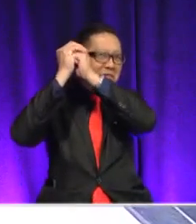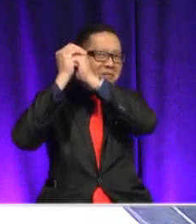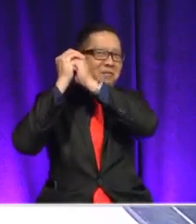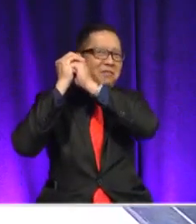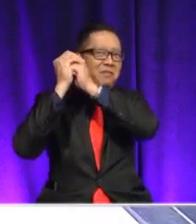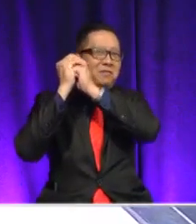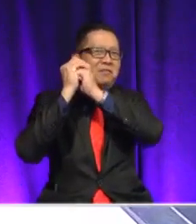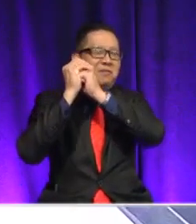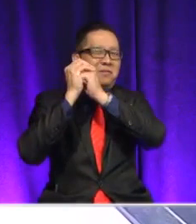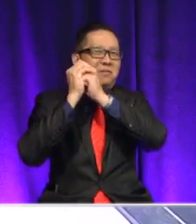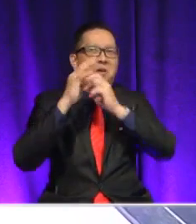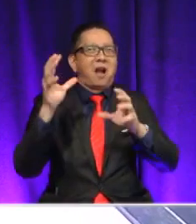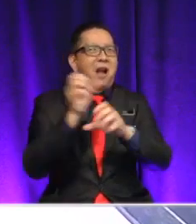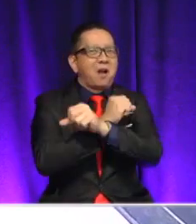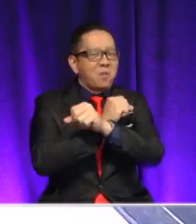ah